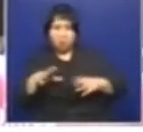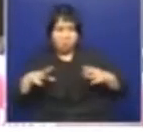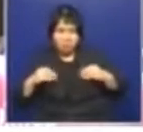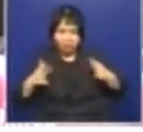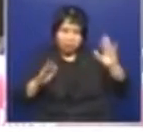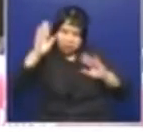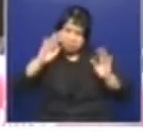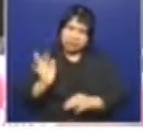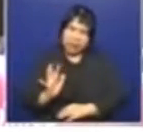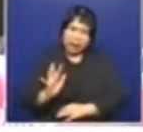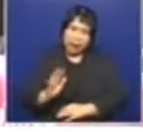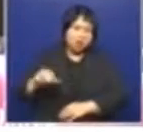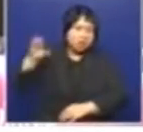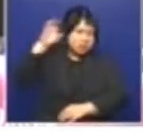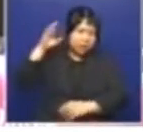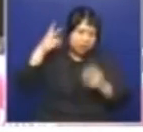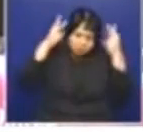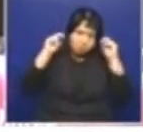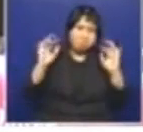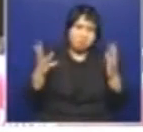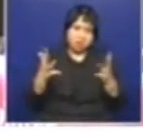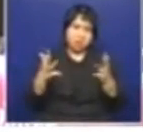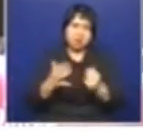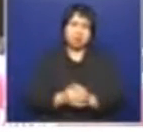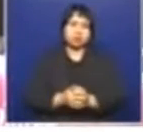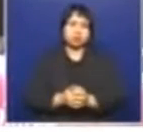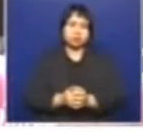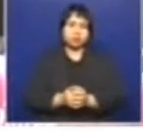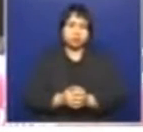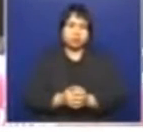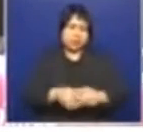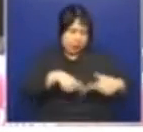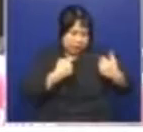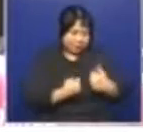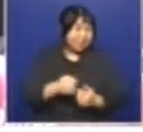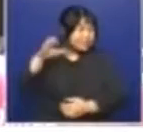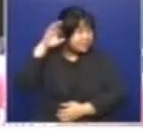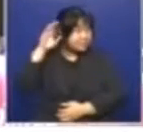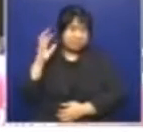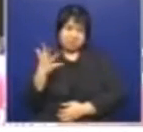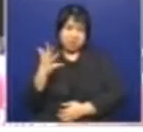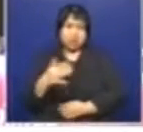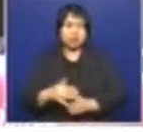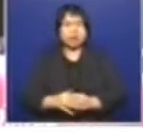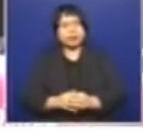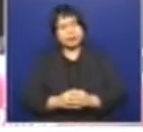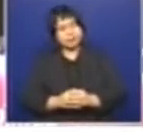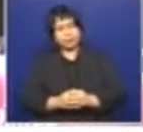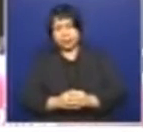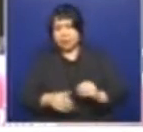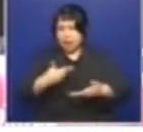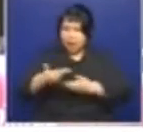แล้วความเชื่อมั่น trust confidence ไม่มาแล้วเริ่มแล้วค้าขายกับต่างประเทศไม่ได้